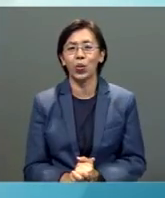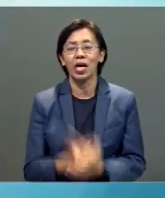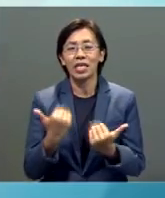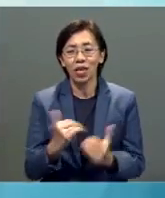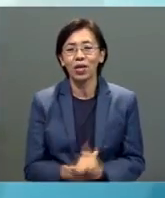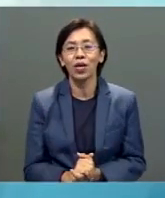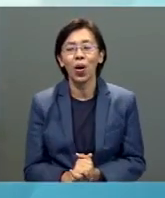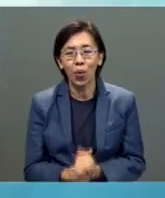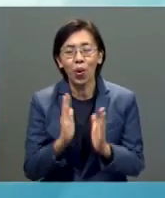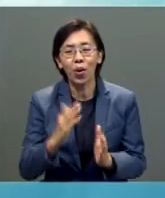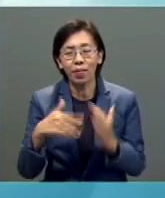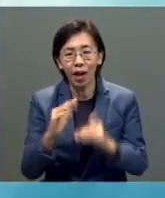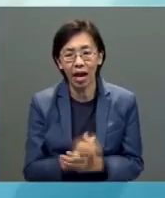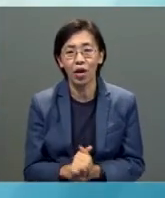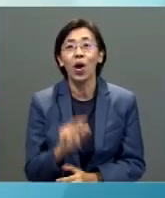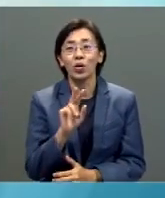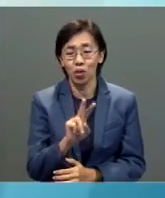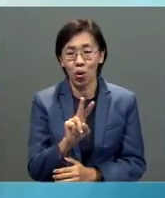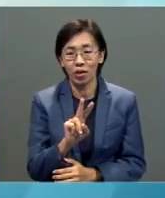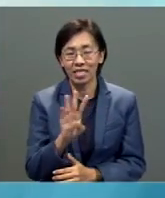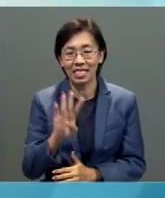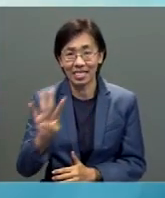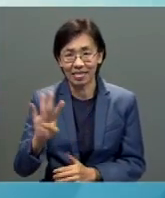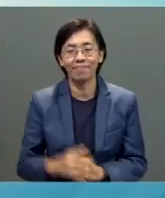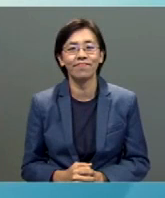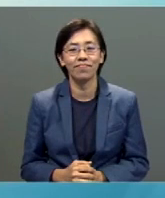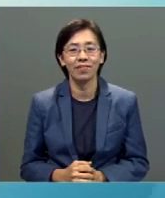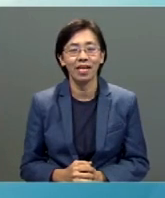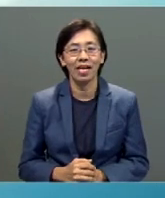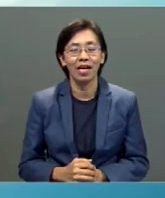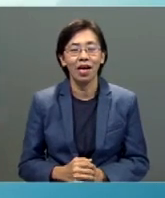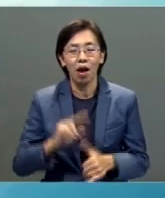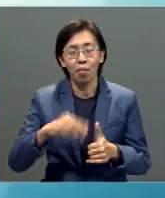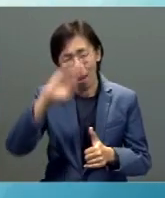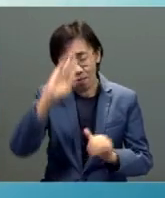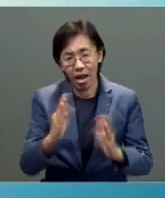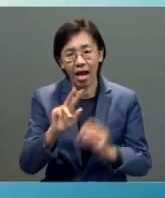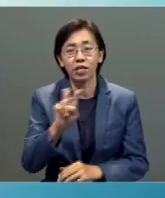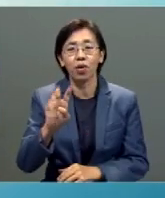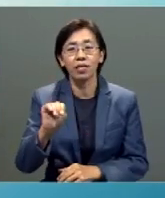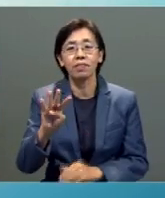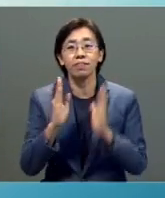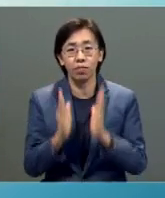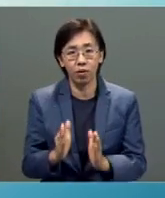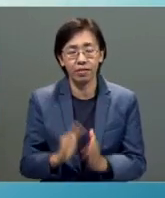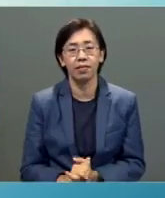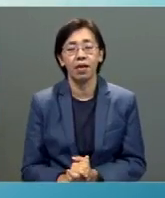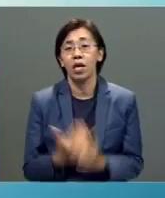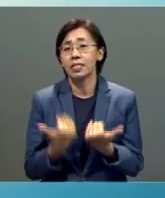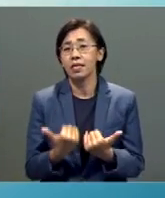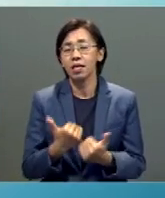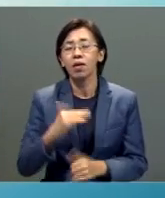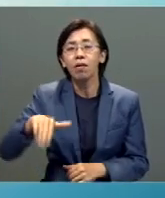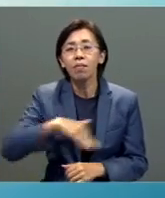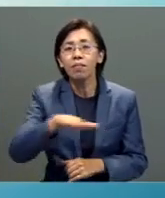หลักแล้วก็ตัวเลขข้างหน้าคือ244นะครับหายป่วยถึง244รายนะครับทำให้เรามีคน